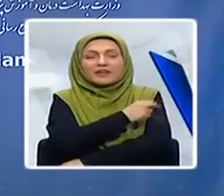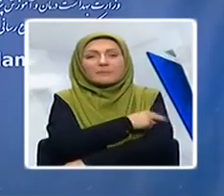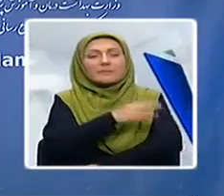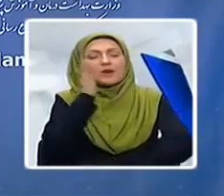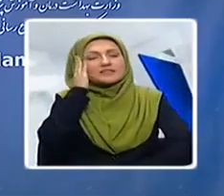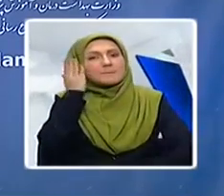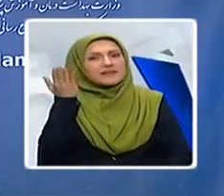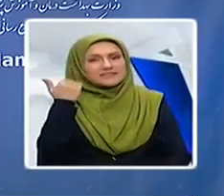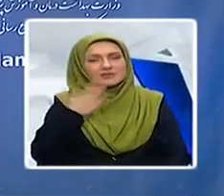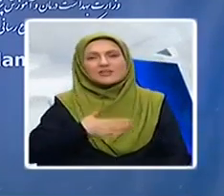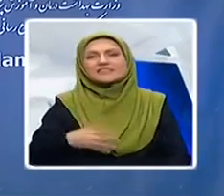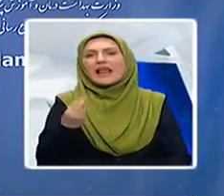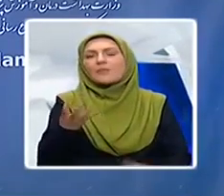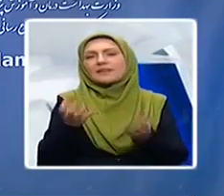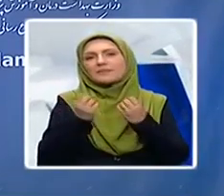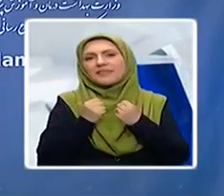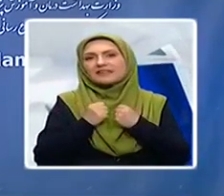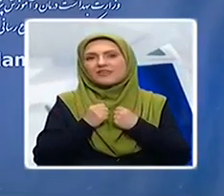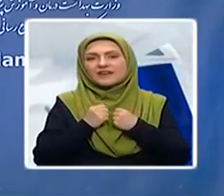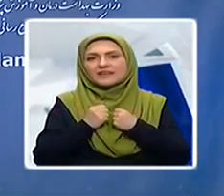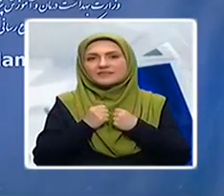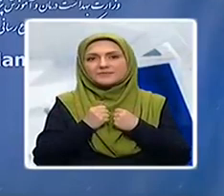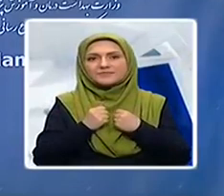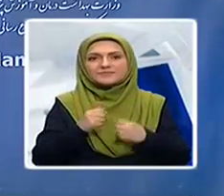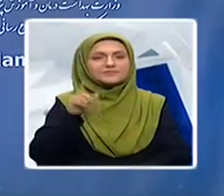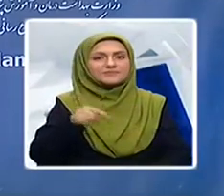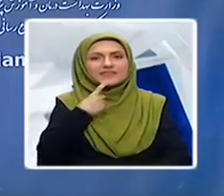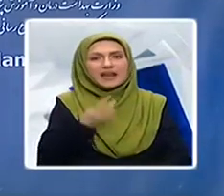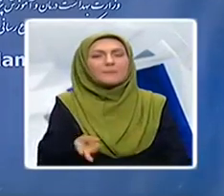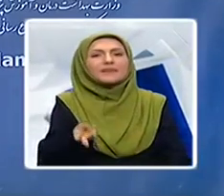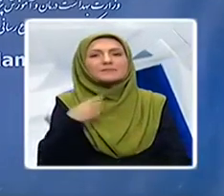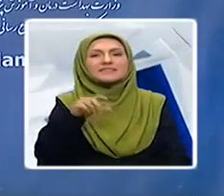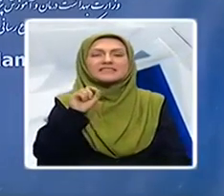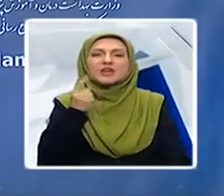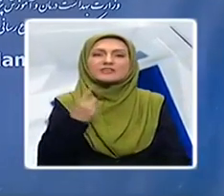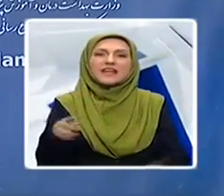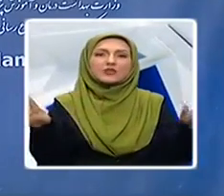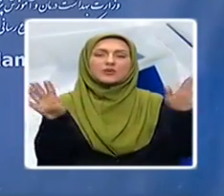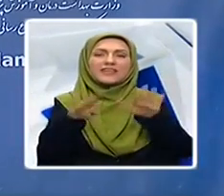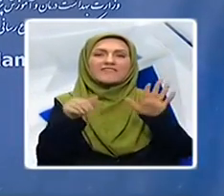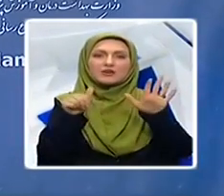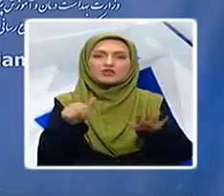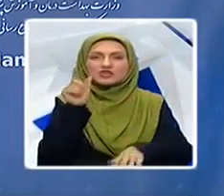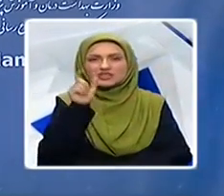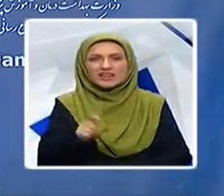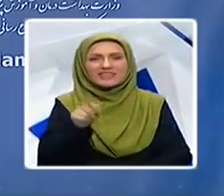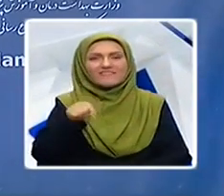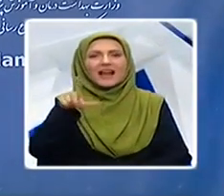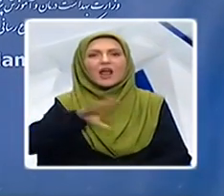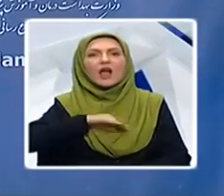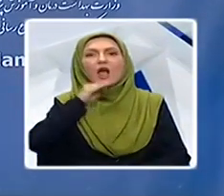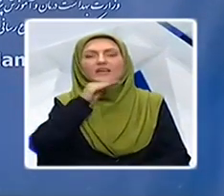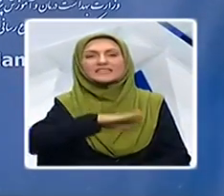با بهبودی ترخیص شدند. خدمت شما عرض کنم 3096 مورد هم البته در بخش ICU و مراقبت های ویژه